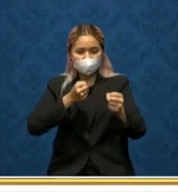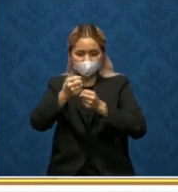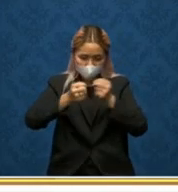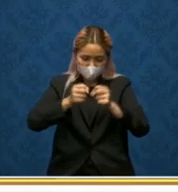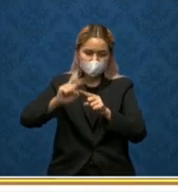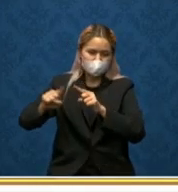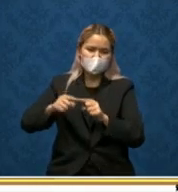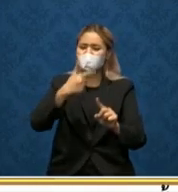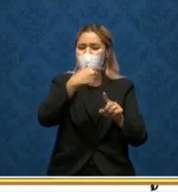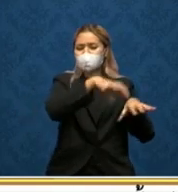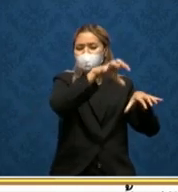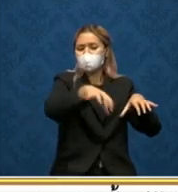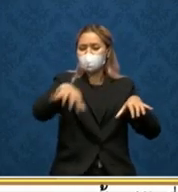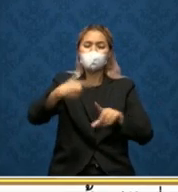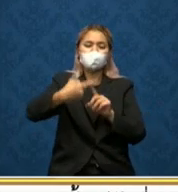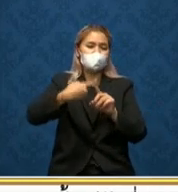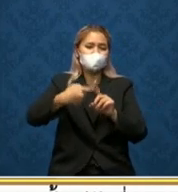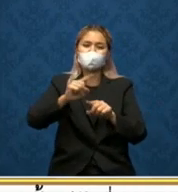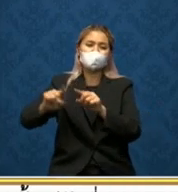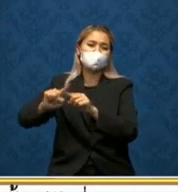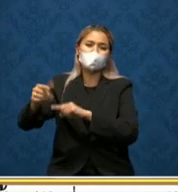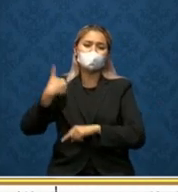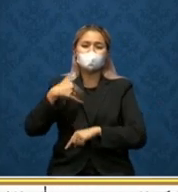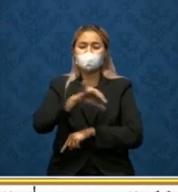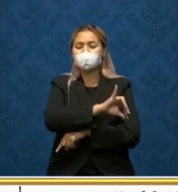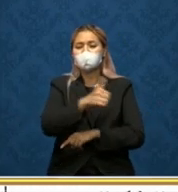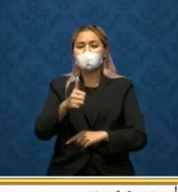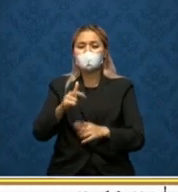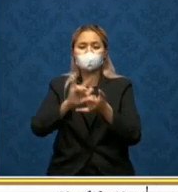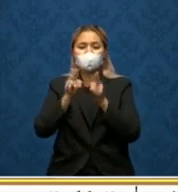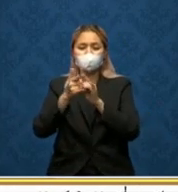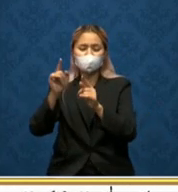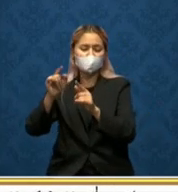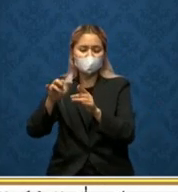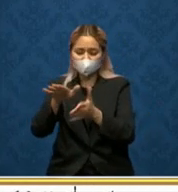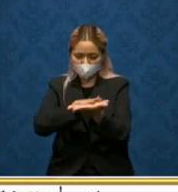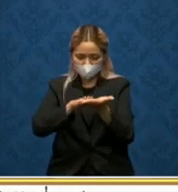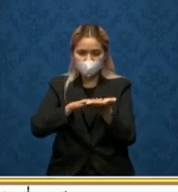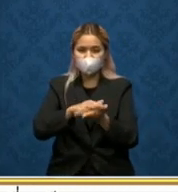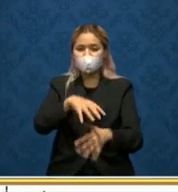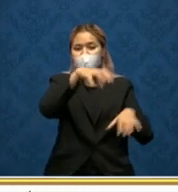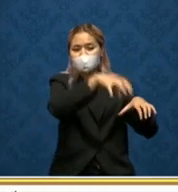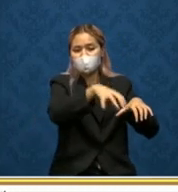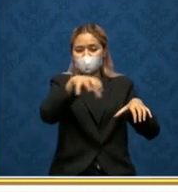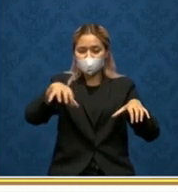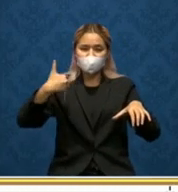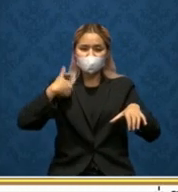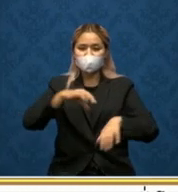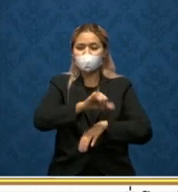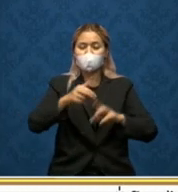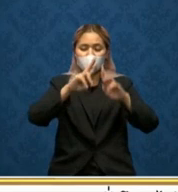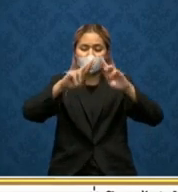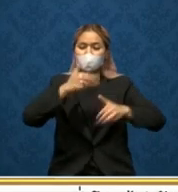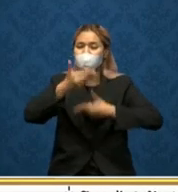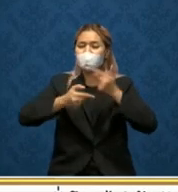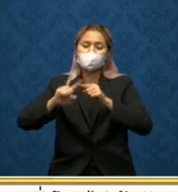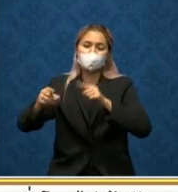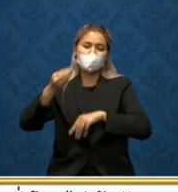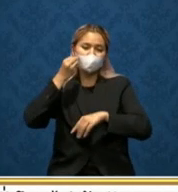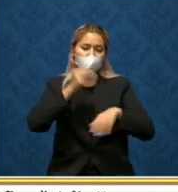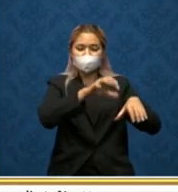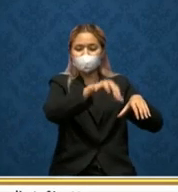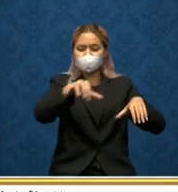โอหให้เช่าทีไม่รู้เท่าไหร่ต่อเท่าไหร่ห้างสรรพสินค้าพาร์มล้อแม็กขอบ 20ยังมีอ่ะท่านประธานธุรกิจบ้านจัดสรรก็อย่าง